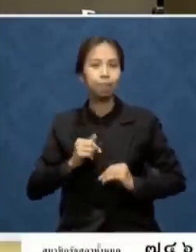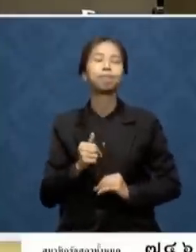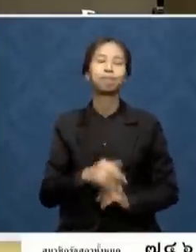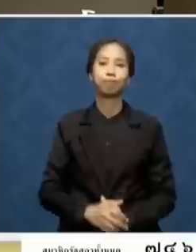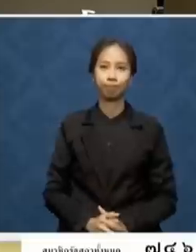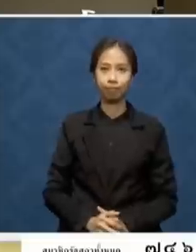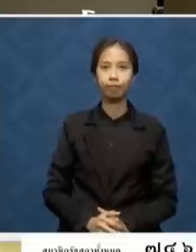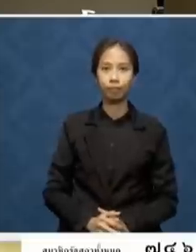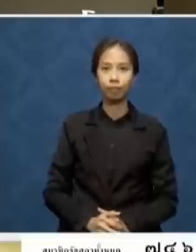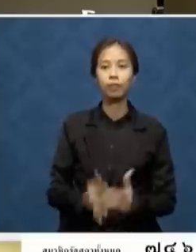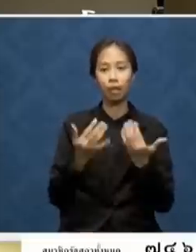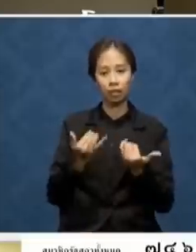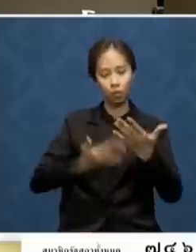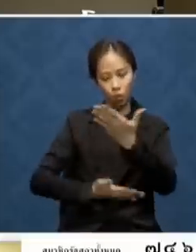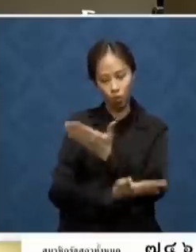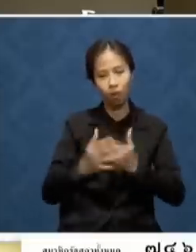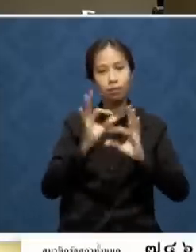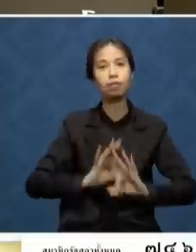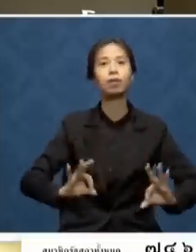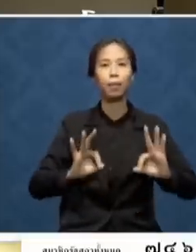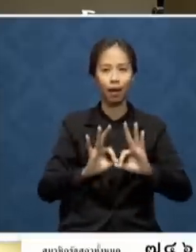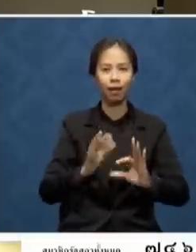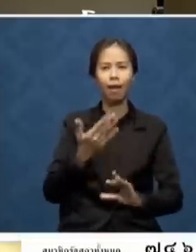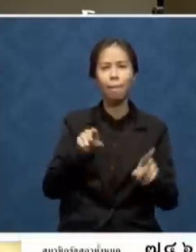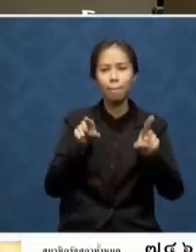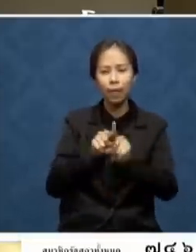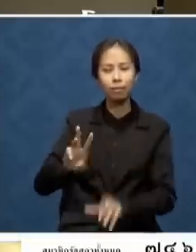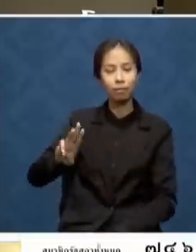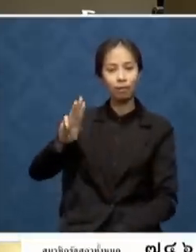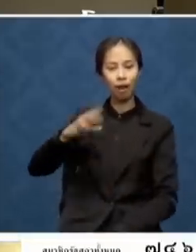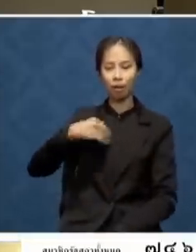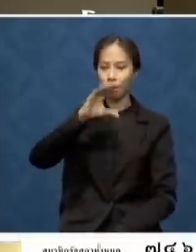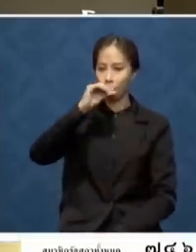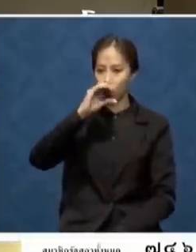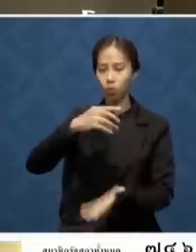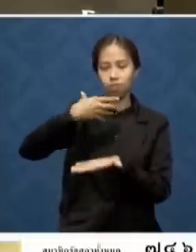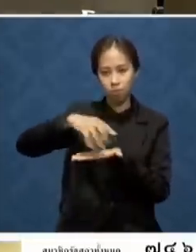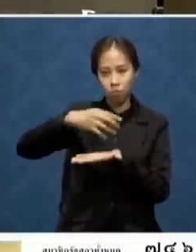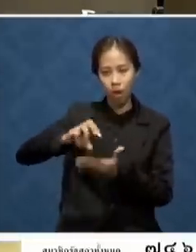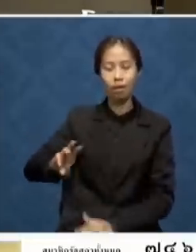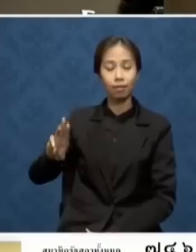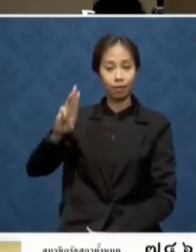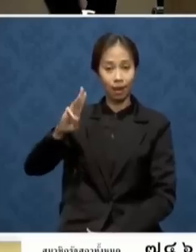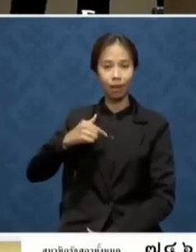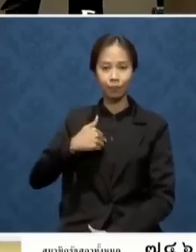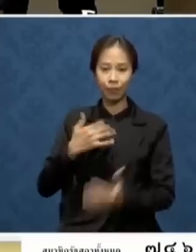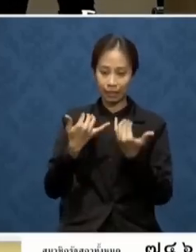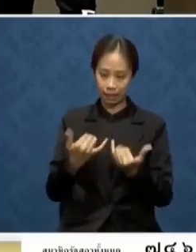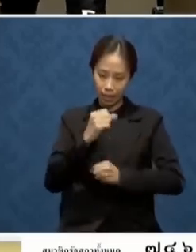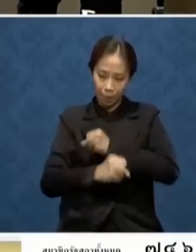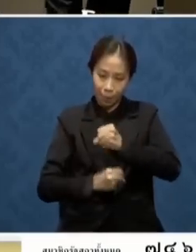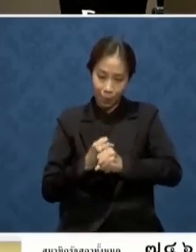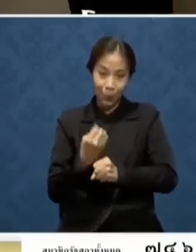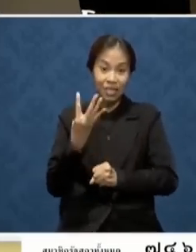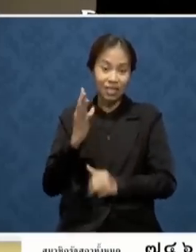ได้จะเป็นโอกาสสำคัญที่ท่านจะได้ให้คำมั่นสัญญาที่หนักแน่นกับประชาชนว่า 4ปีข้างหน้าท่านจะนำ